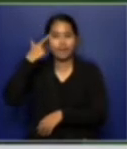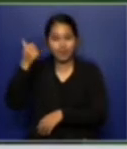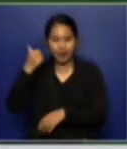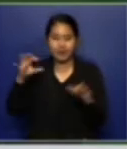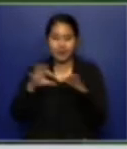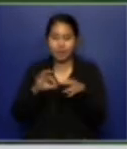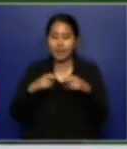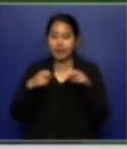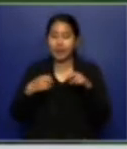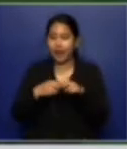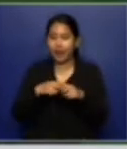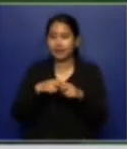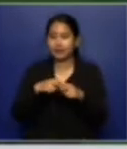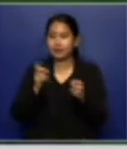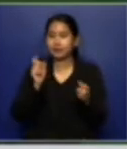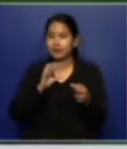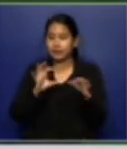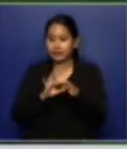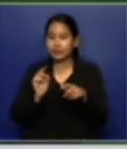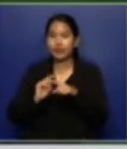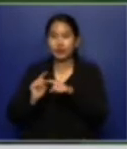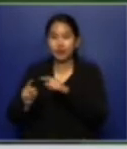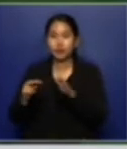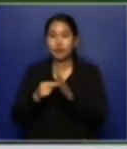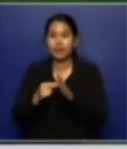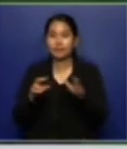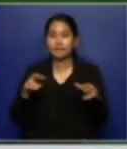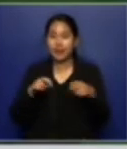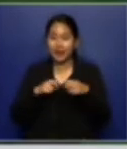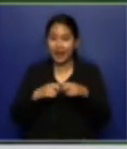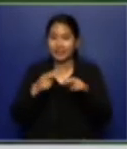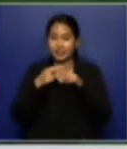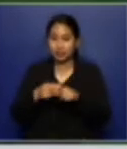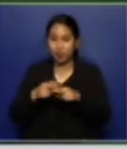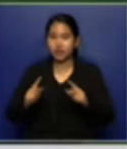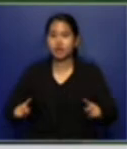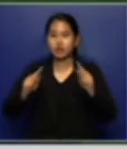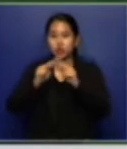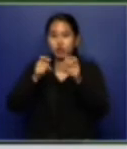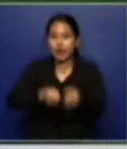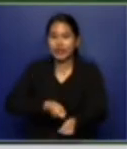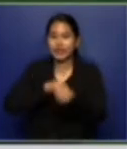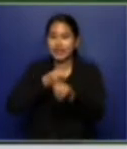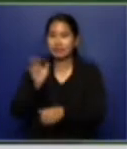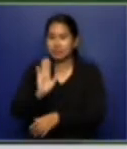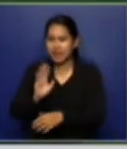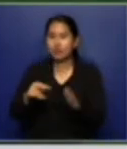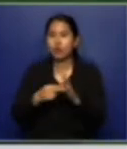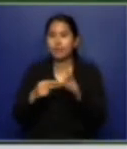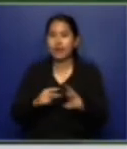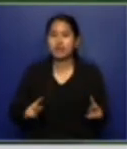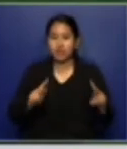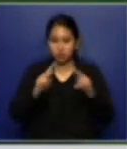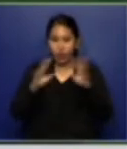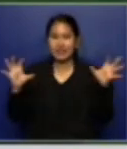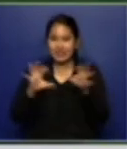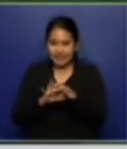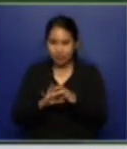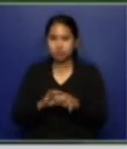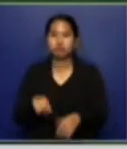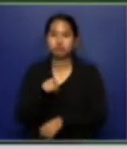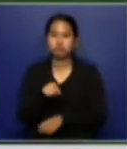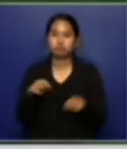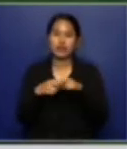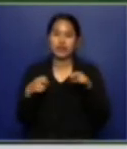ปัญหาการเกษตรไม่ใช่ปัญหาเฉพาะของกระทรวงเกษตรค่ะแต่เป็นปัญหาของทุกกระทรวงที่เกี่ยวข้องนอกจ